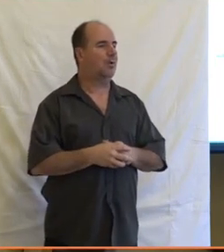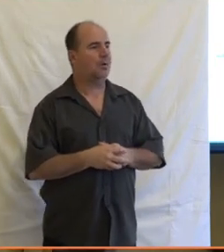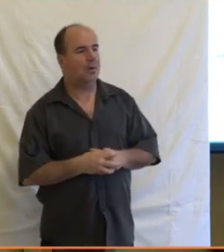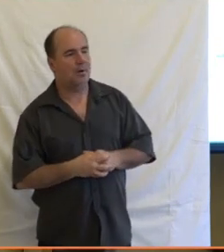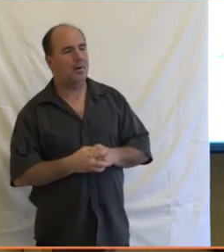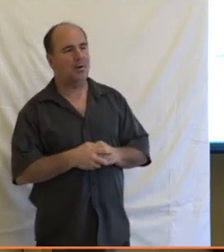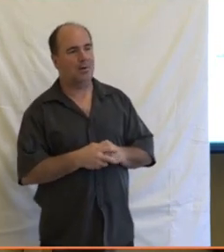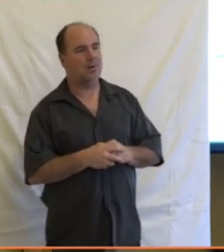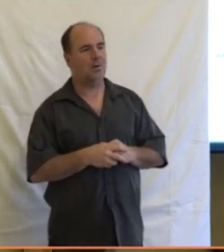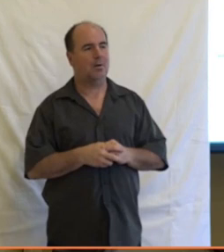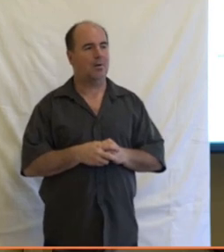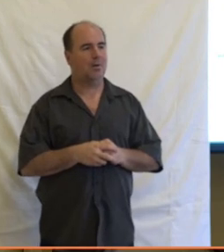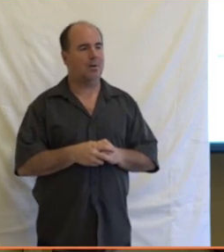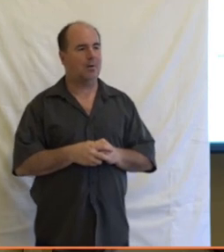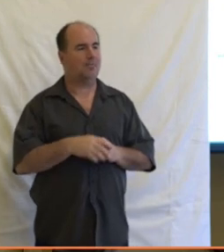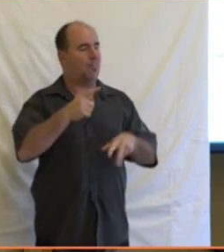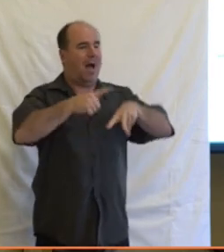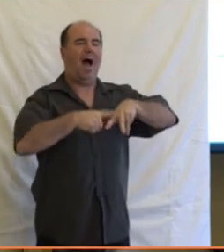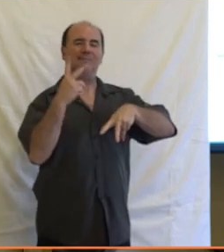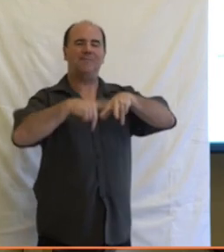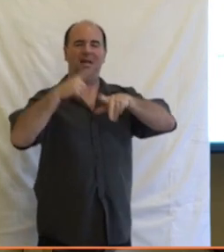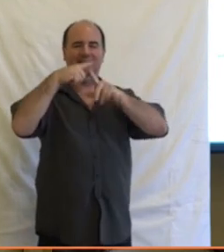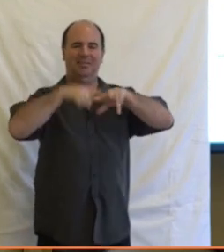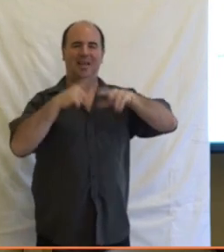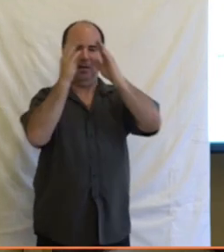Avatar vlastně. Ale chci se zeptat,